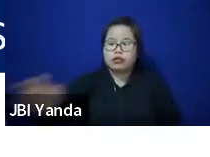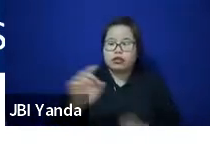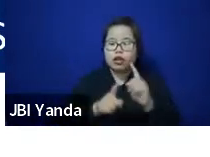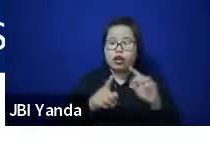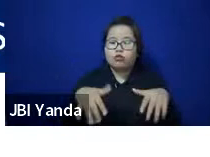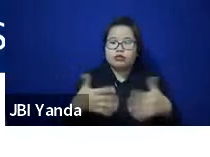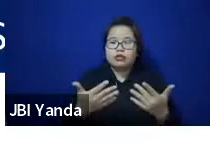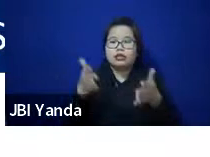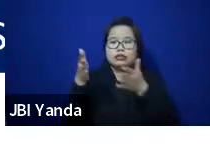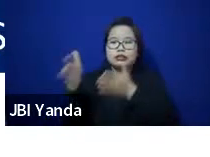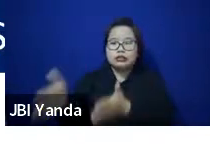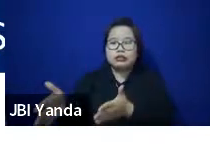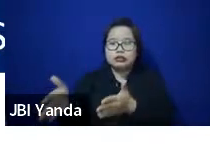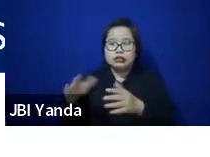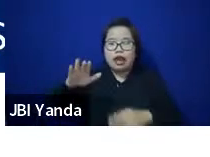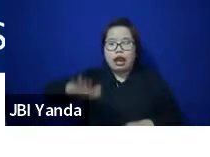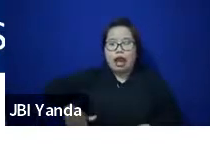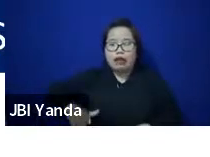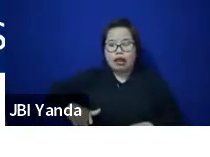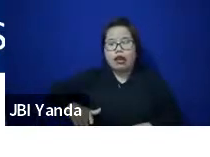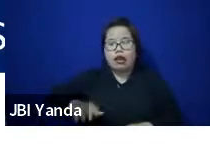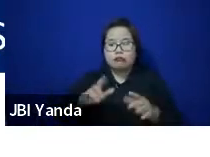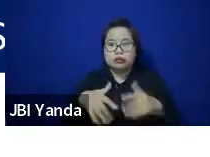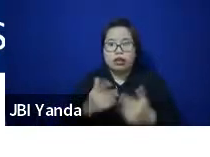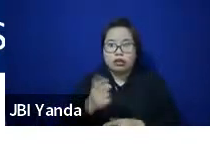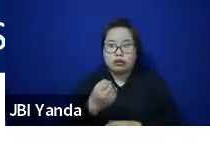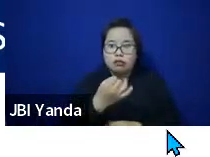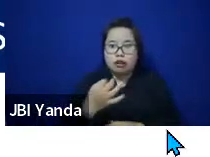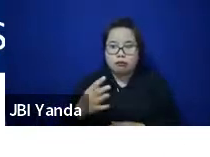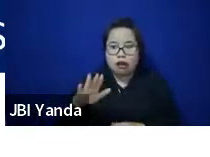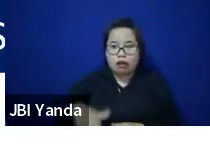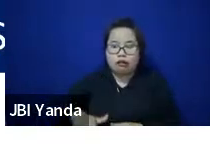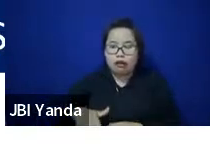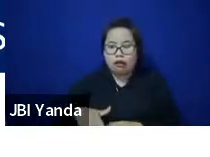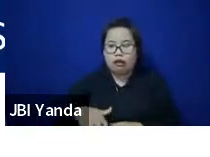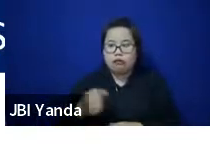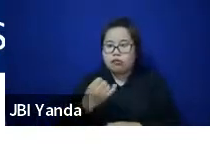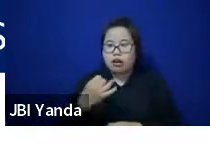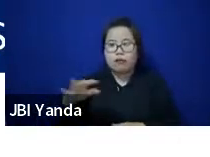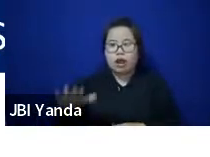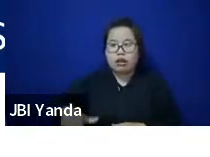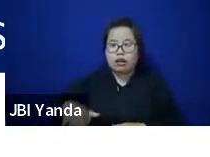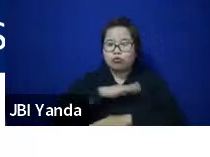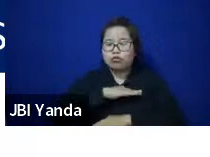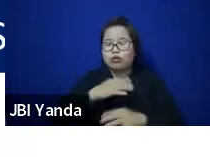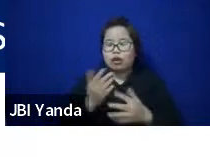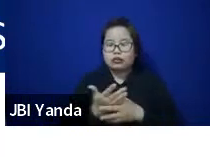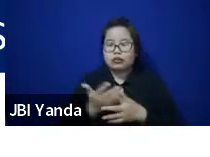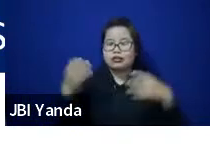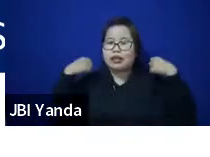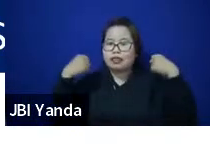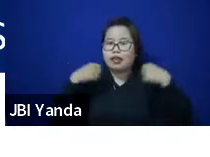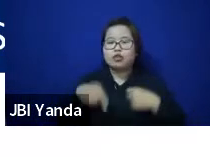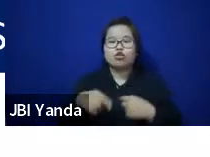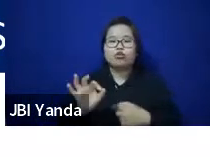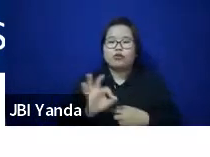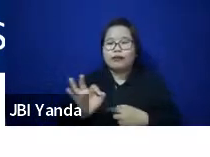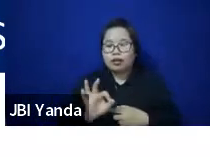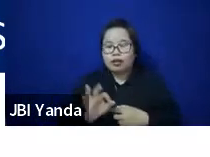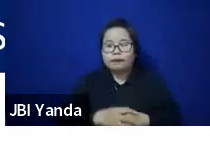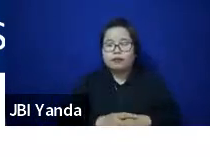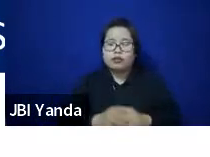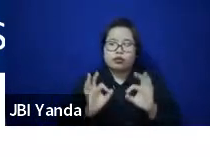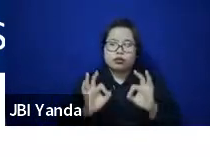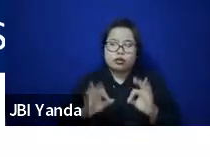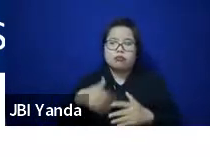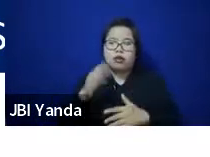apa ya, anak misalnya, berapa anak sebenarnya yang membutuhkan akses kesehatan itu juga masih belum ada dan